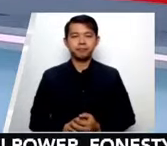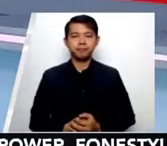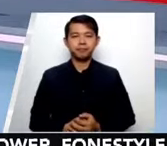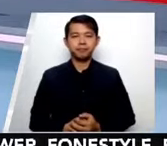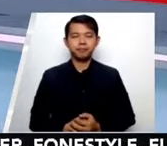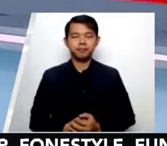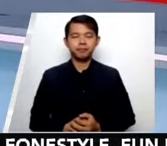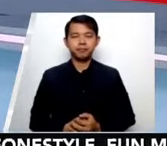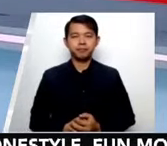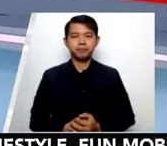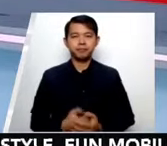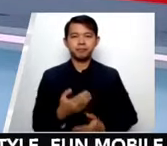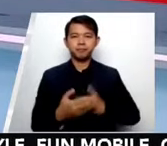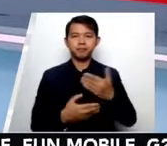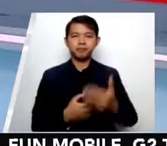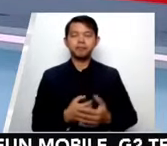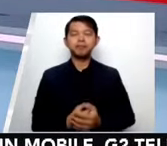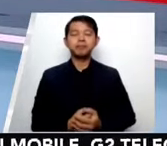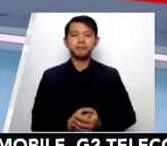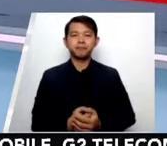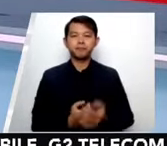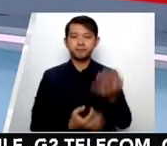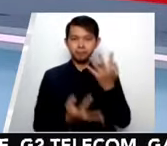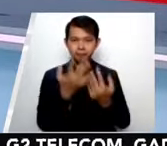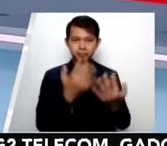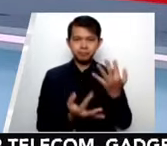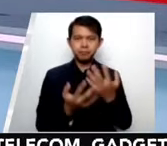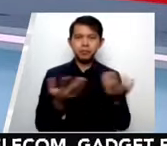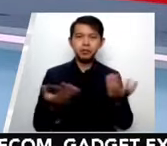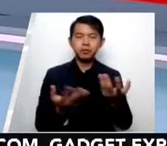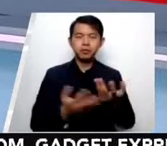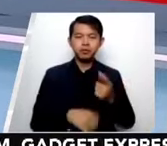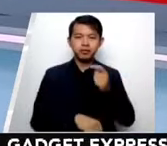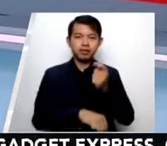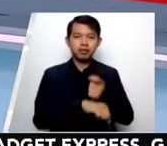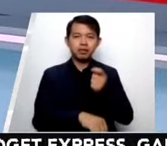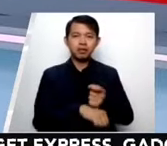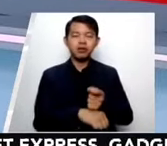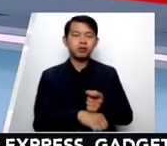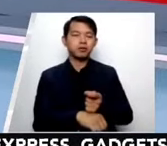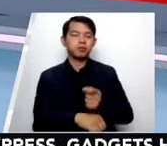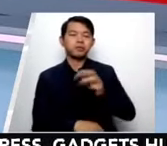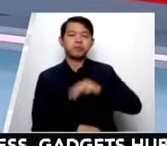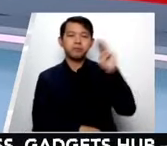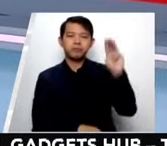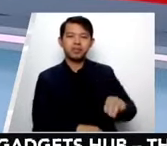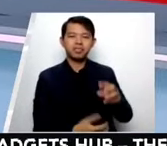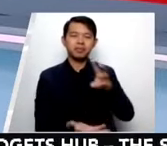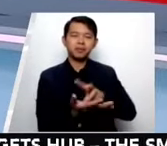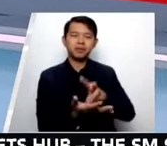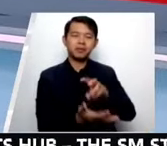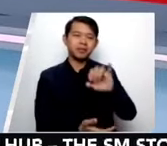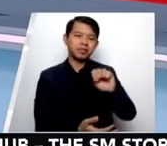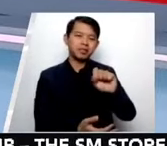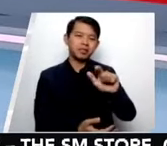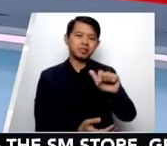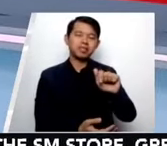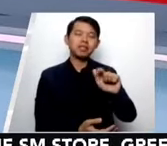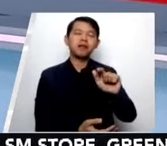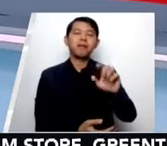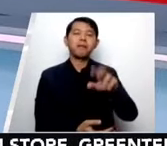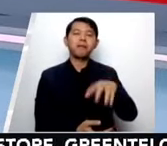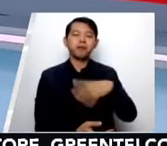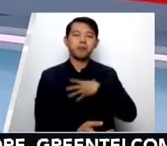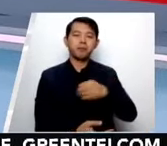task force Alpha ang sunog sa Barangay Isla Puting Bato sa Tondo Maynila ibig sabihin 25 Truck ng bumbero mula sa